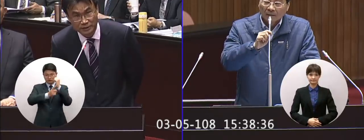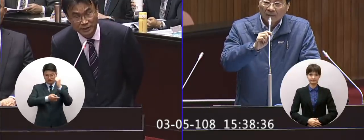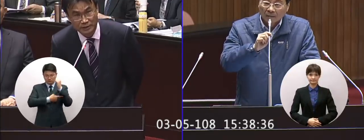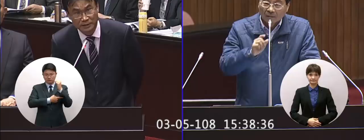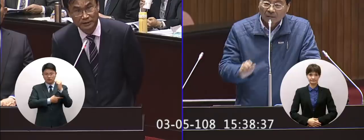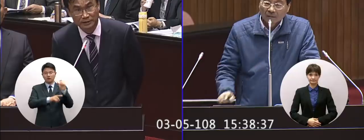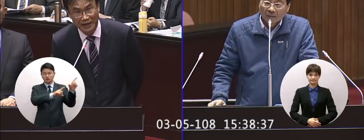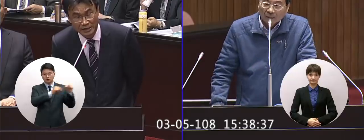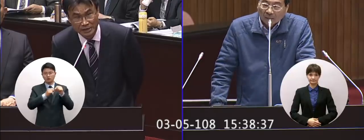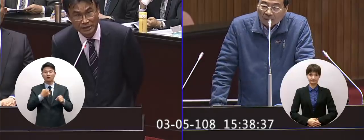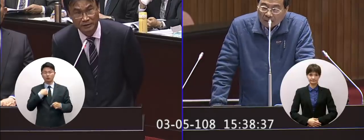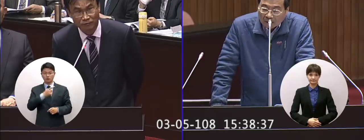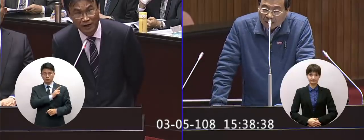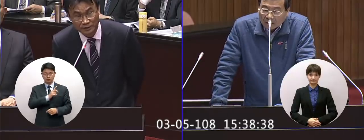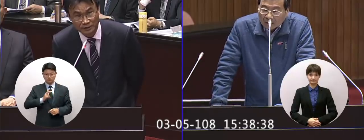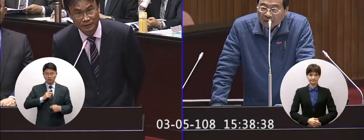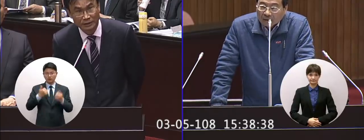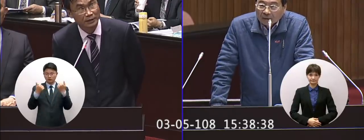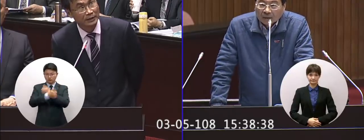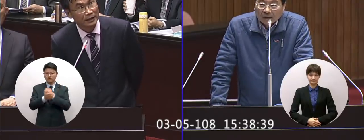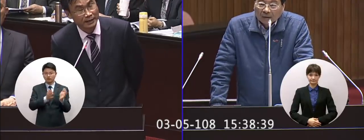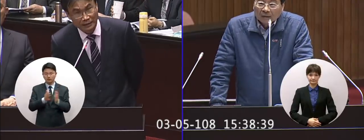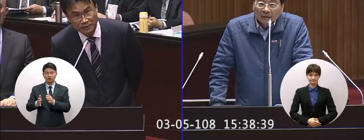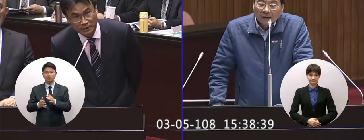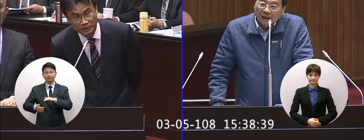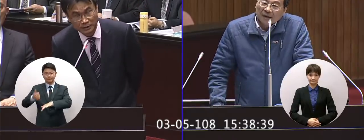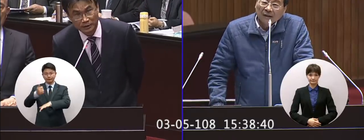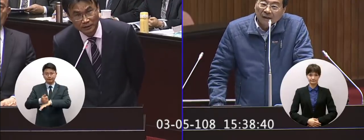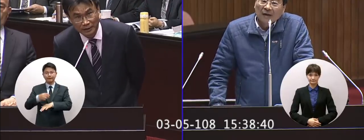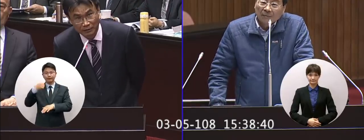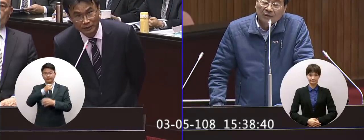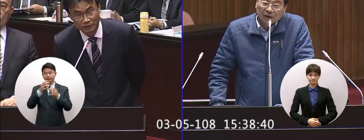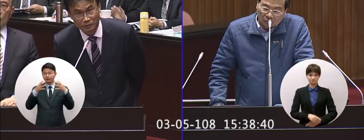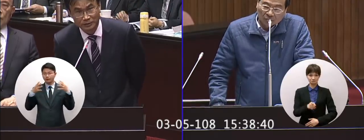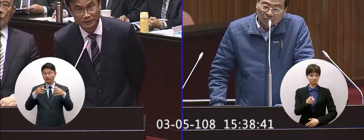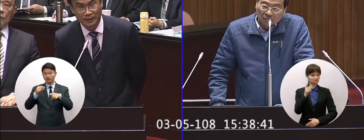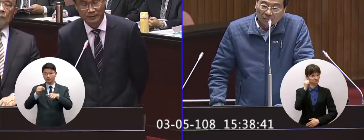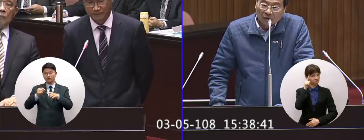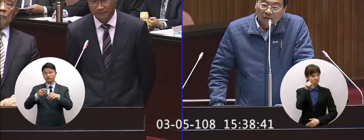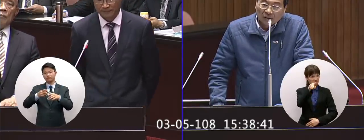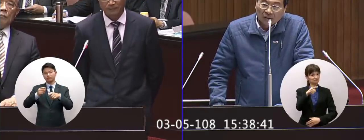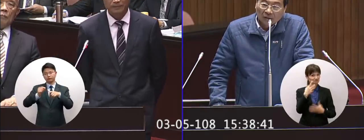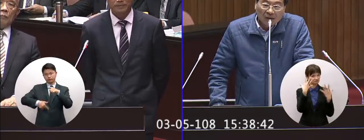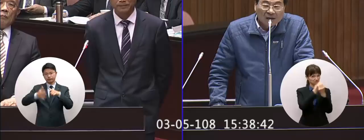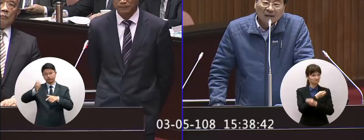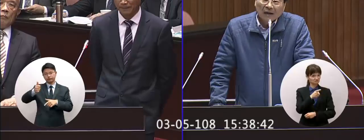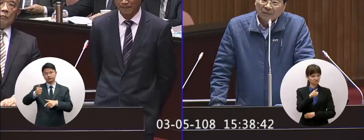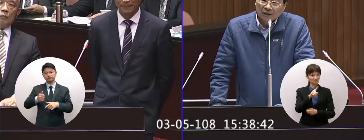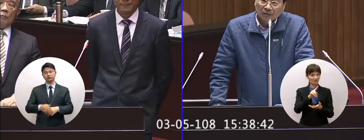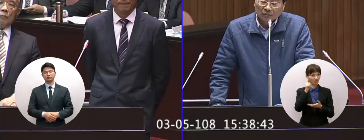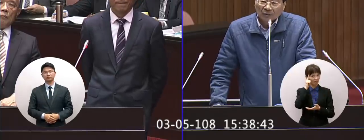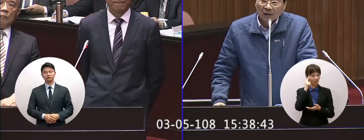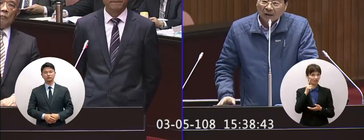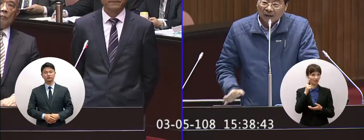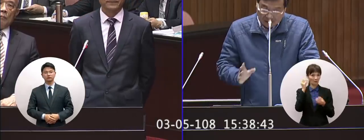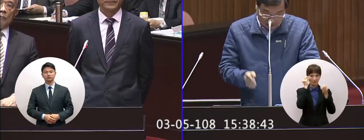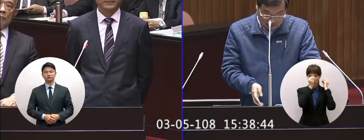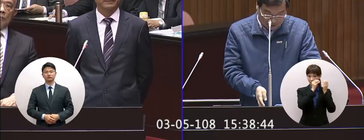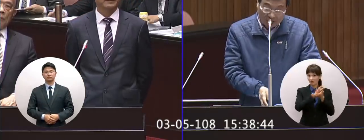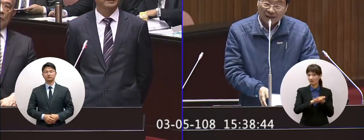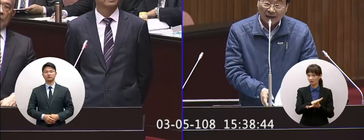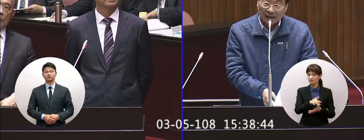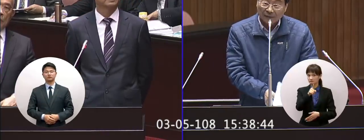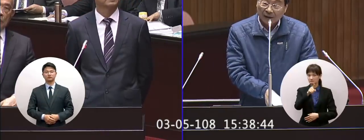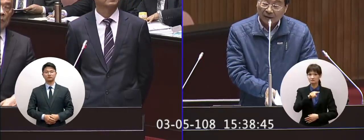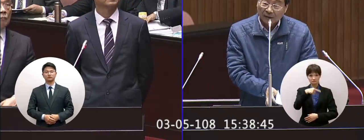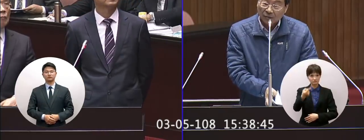是用兼任代理的方式来担任。 你可能搞不清楚，你可能搞不清楚，而且